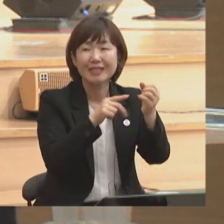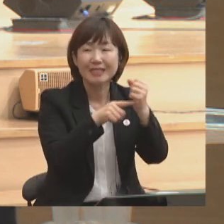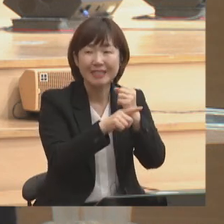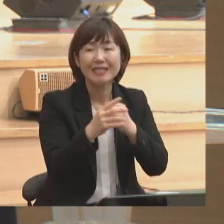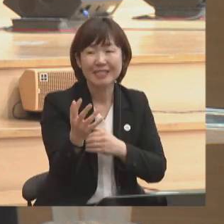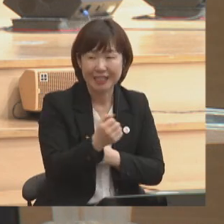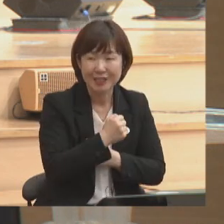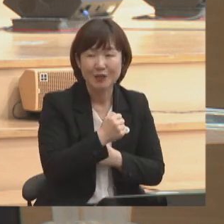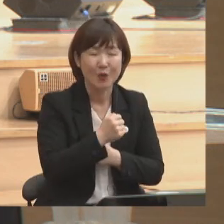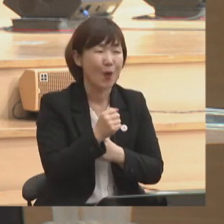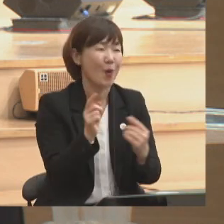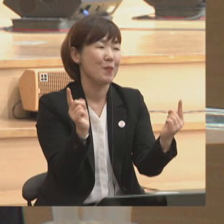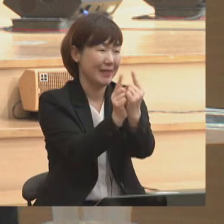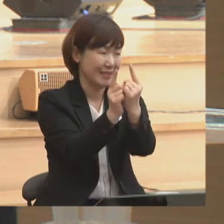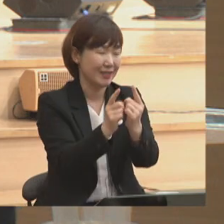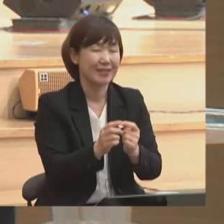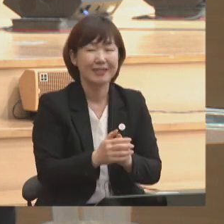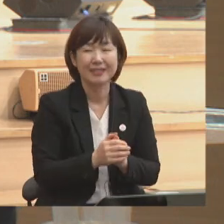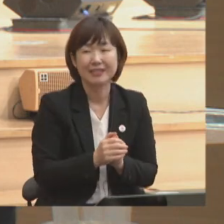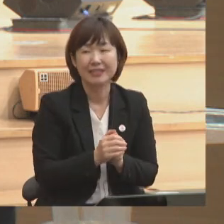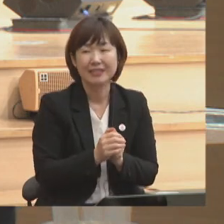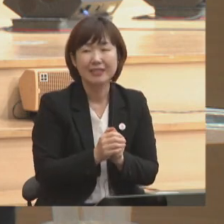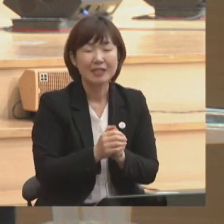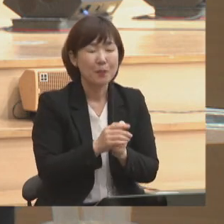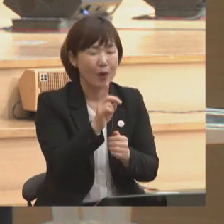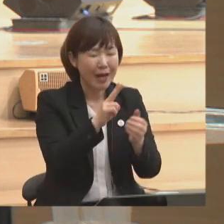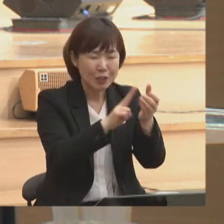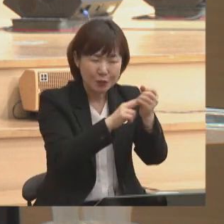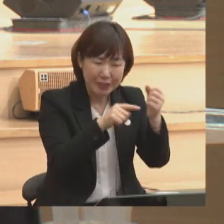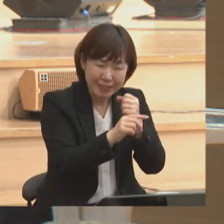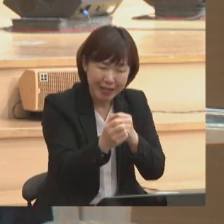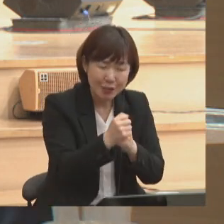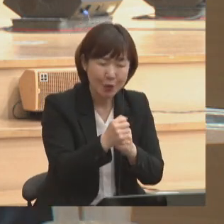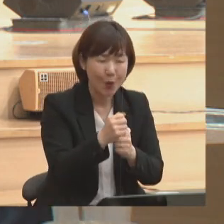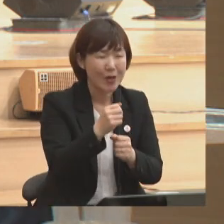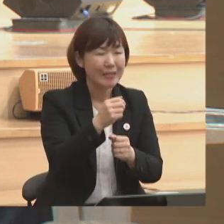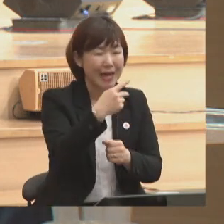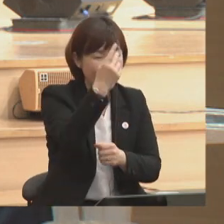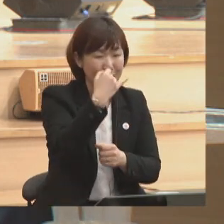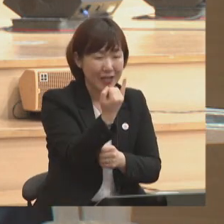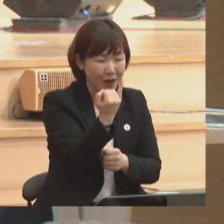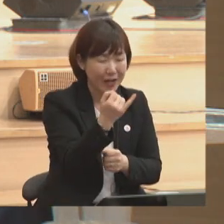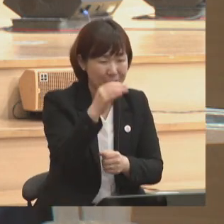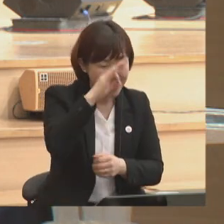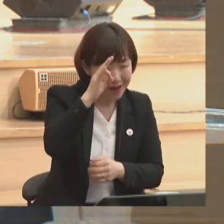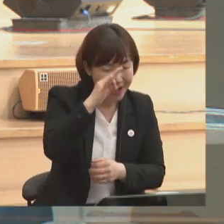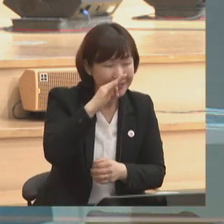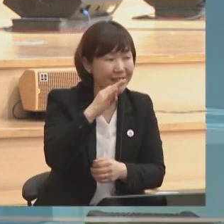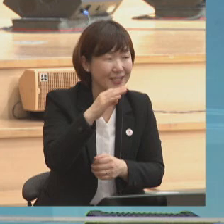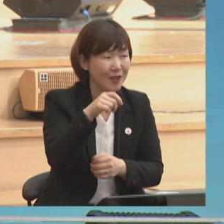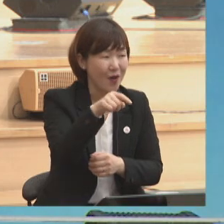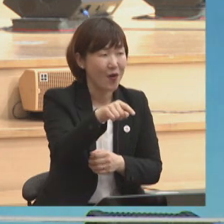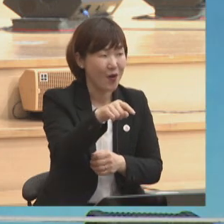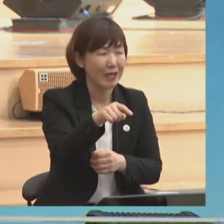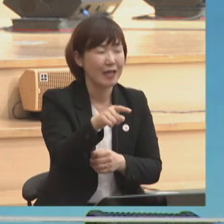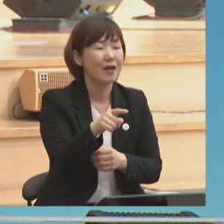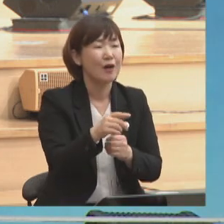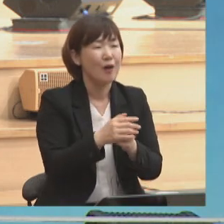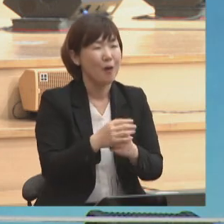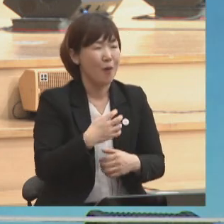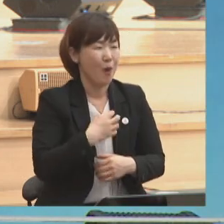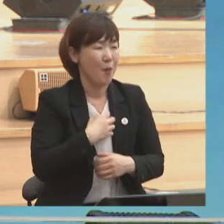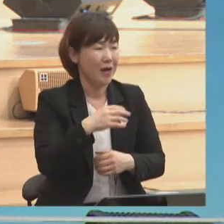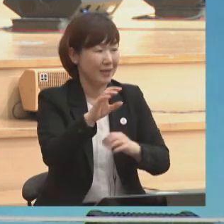접촉하셨다. 접촉하셨다. 여러분, 의도를 가지고 한 여인을 찾아 금괴 땅에 오셨을 정도면요, 그